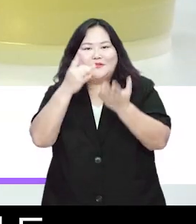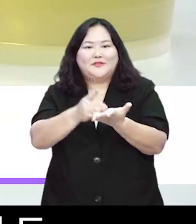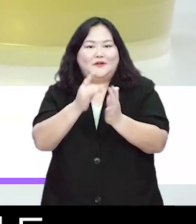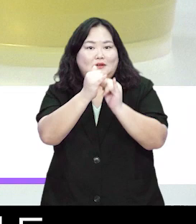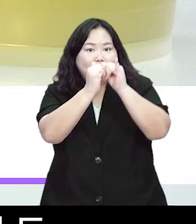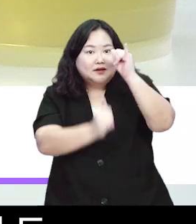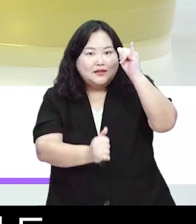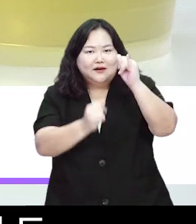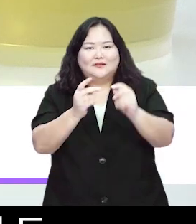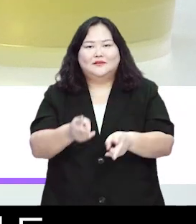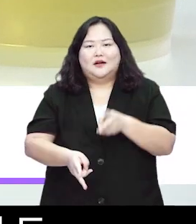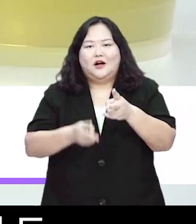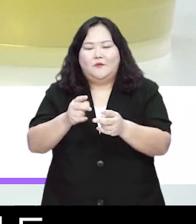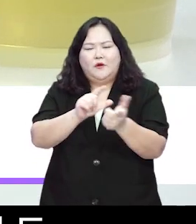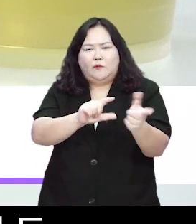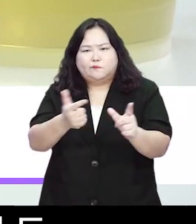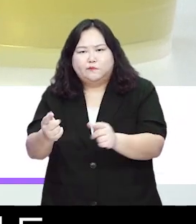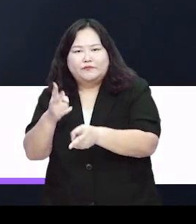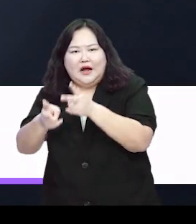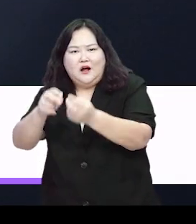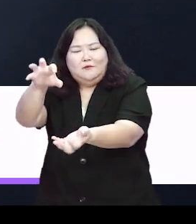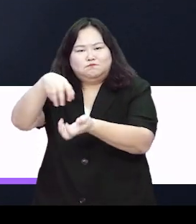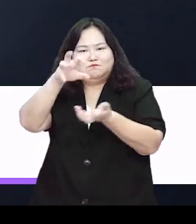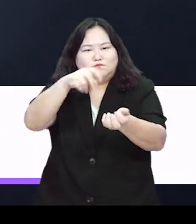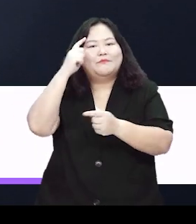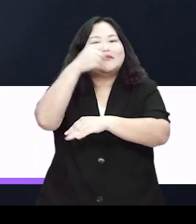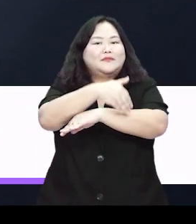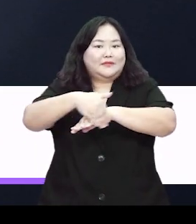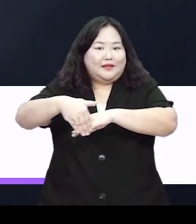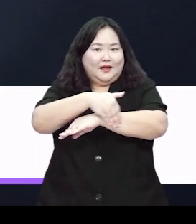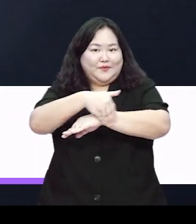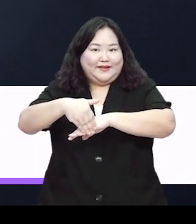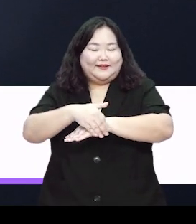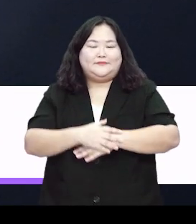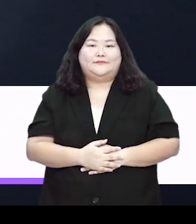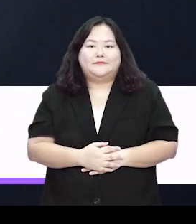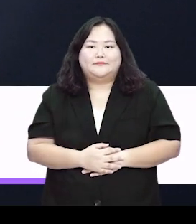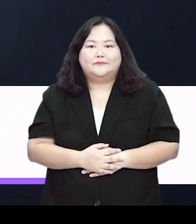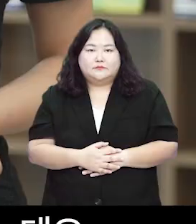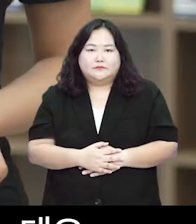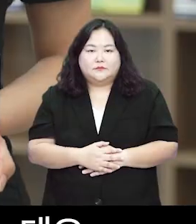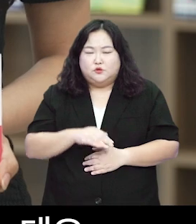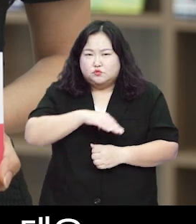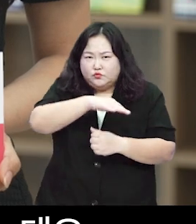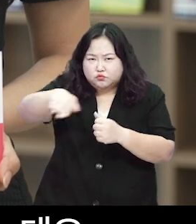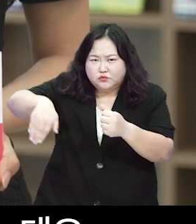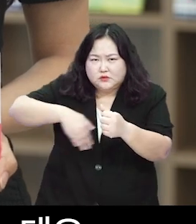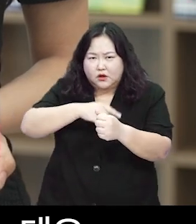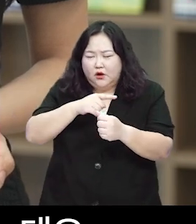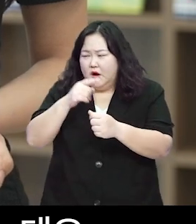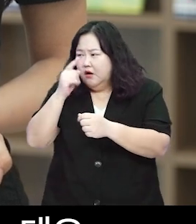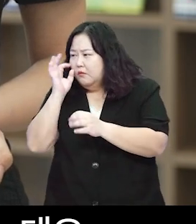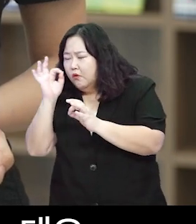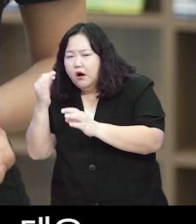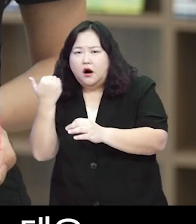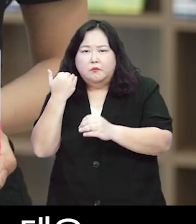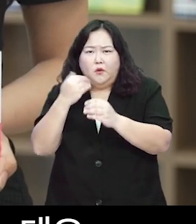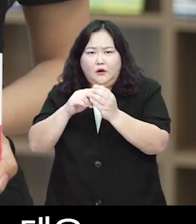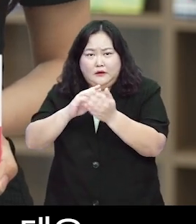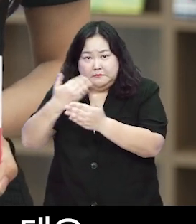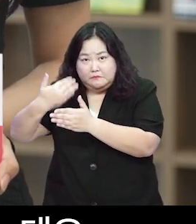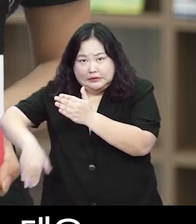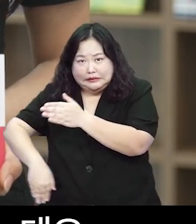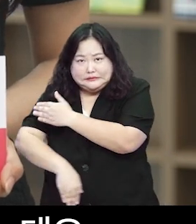개최와 천안 역사 증개축 사업 등 여러 분야 사업을 추진할 계획입니다 우리 주변엔 복지 사각 지대가